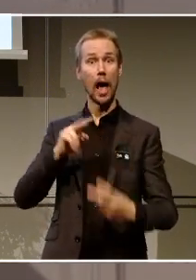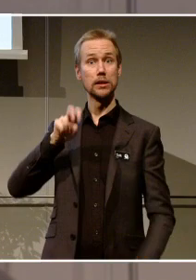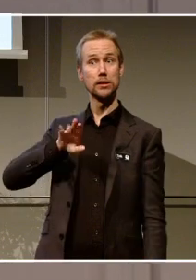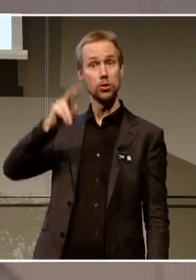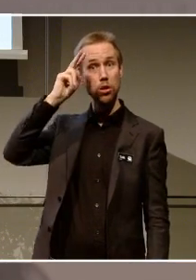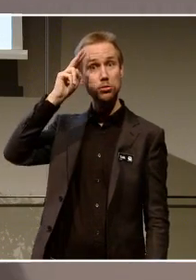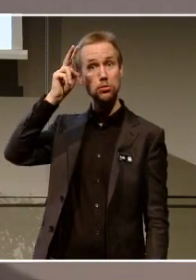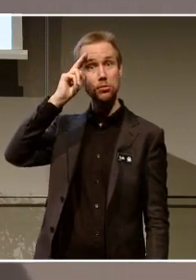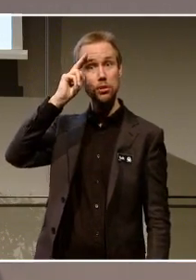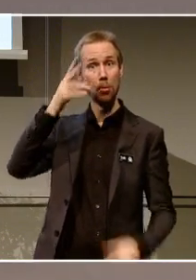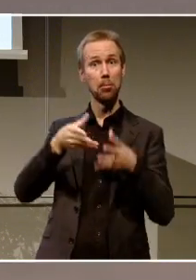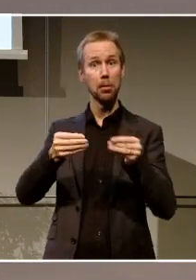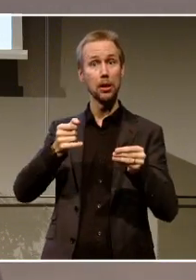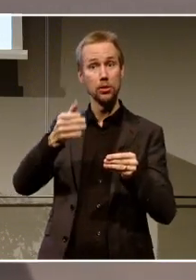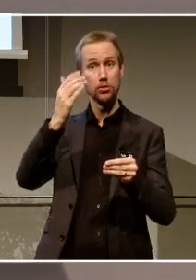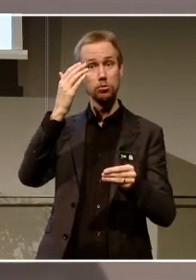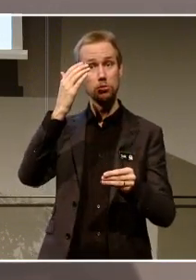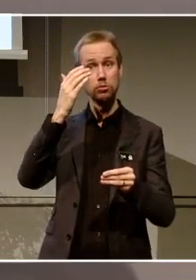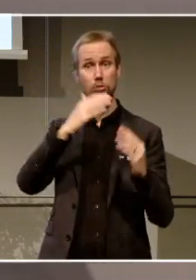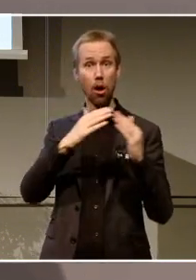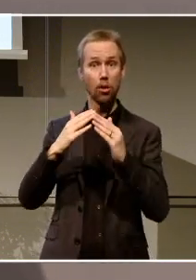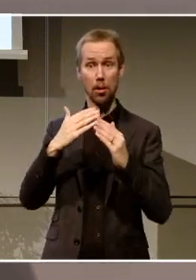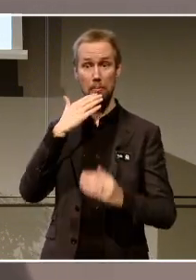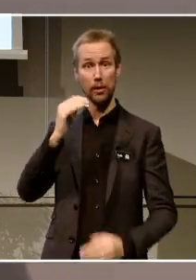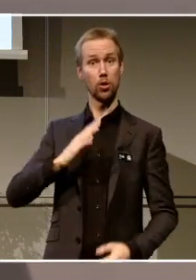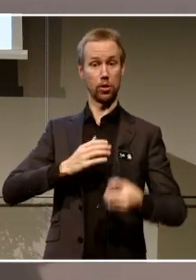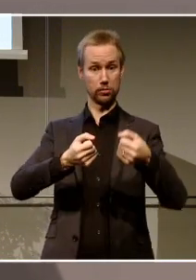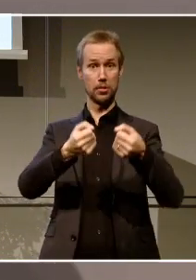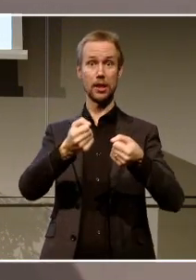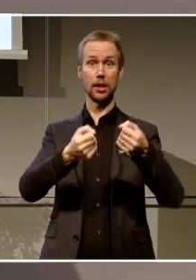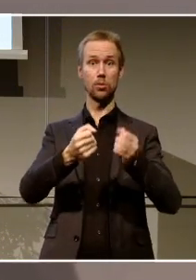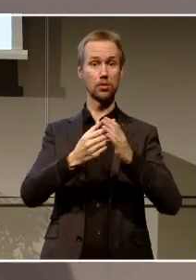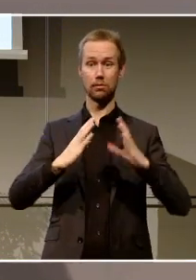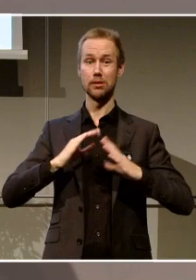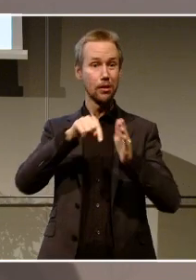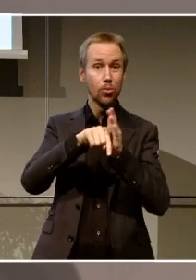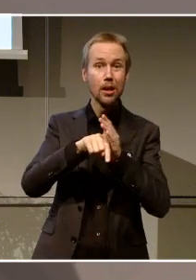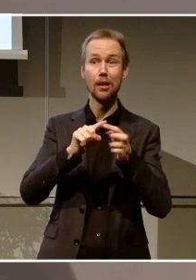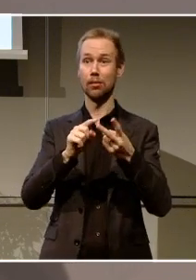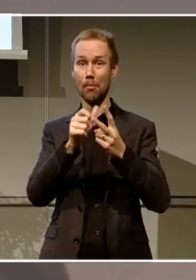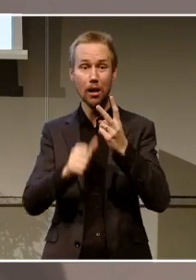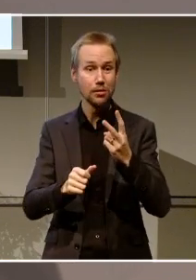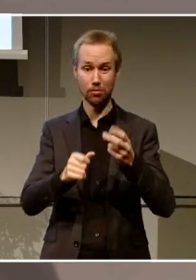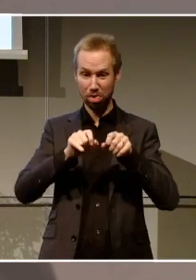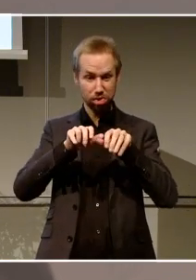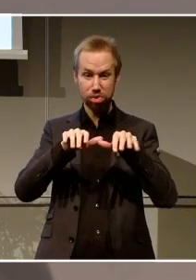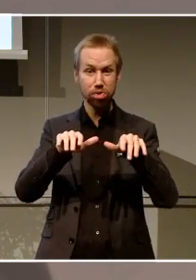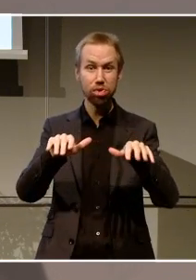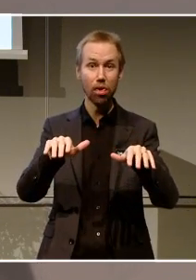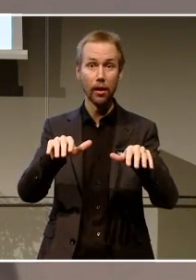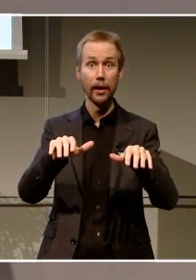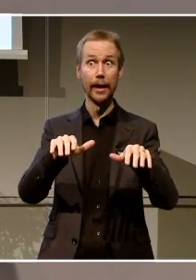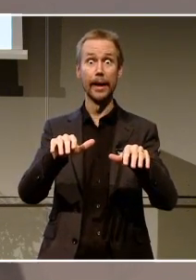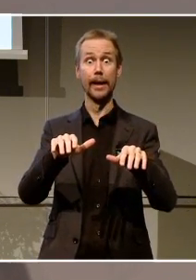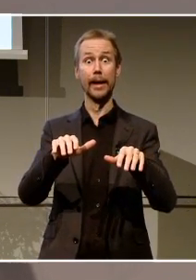Det var ju så bra om man åkte bil istället, för de spillde ju inte ut någon hästgödsel eller de kissade inte på gatorna. Ja, och sen så kom vi på, sen